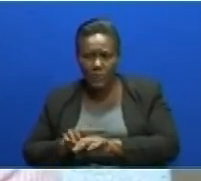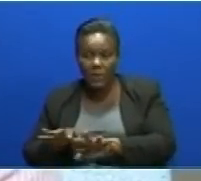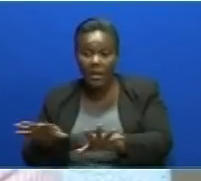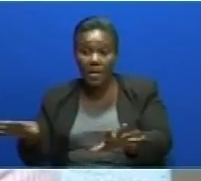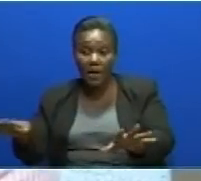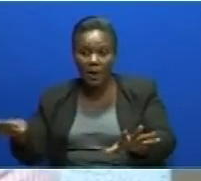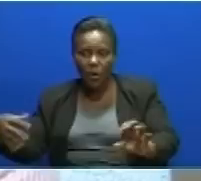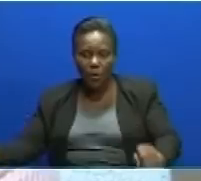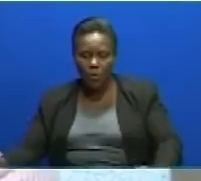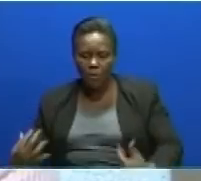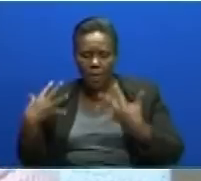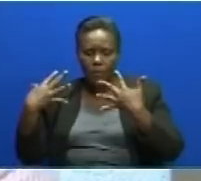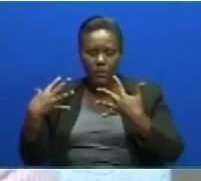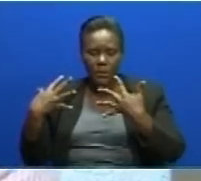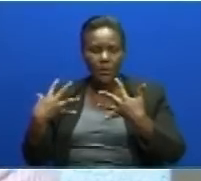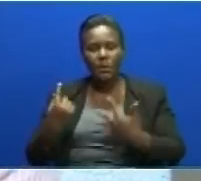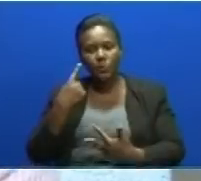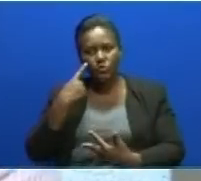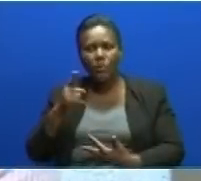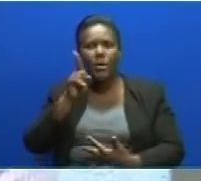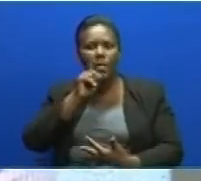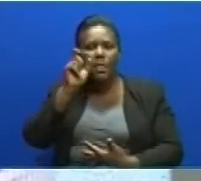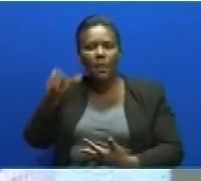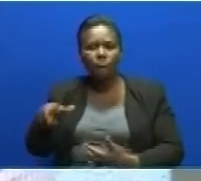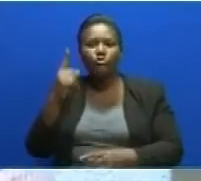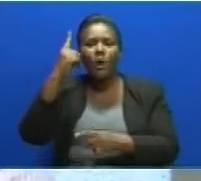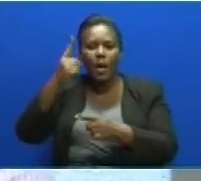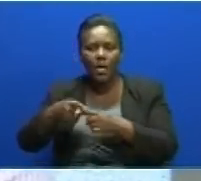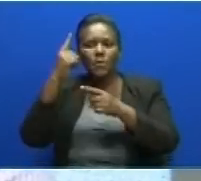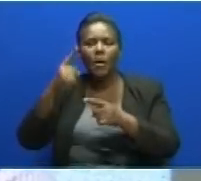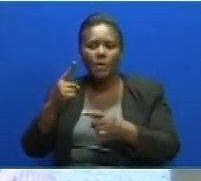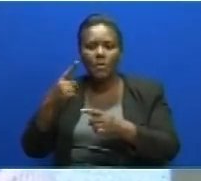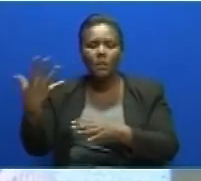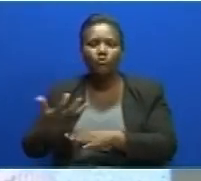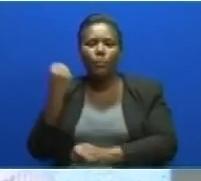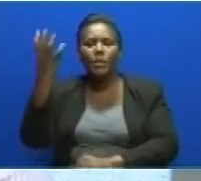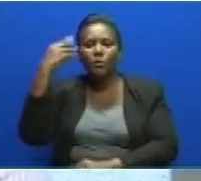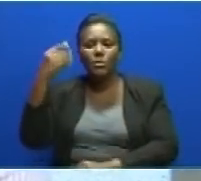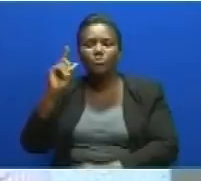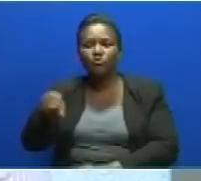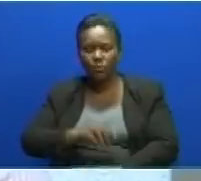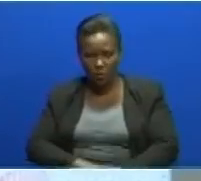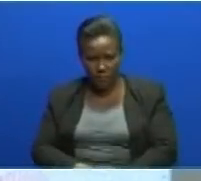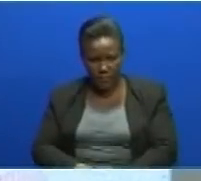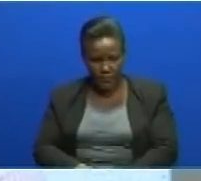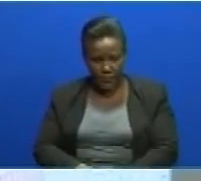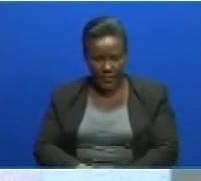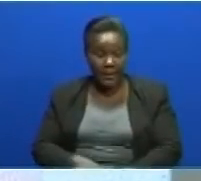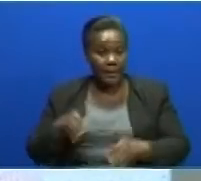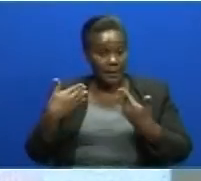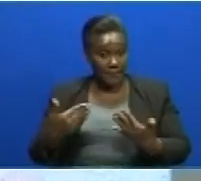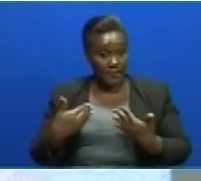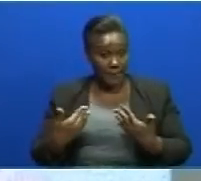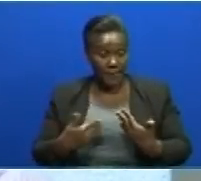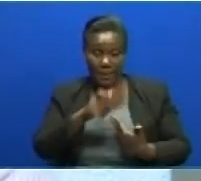mmoja wetu yupo katika hatari ya kupata maambukizi. Ndio maana ni muhimu kuweka dirisha liwe wazi kwa yeyote ambaye